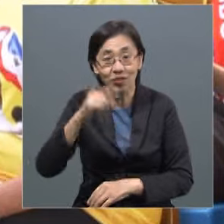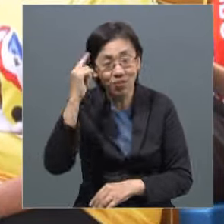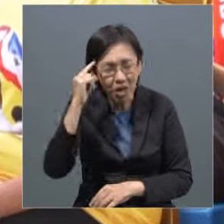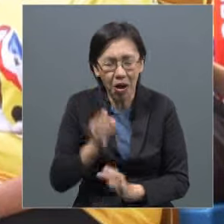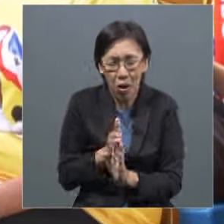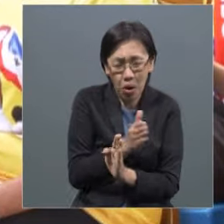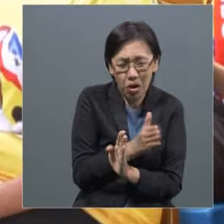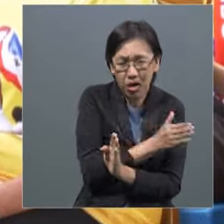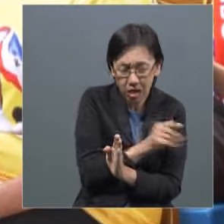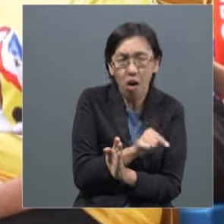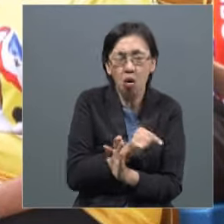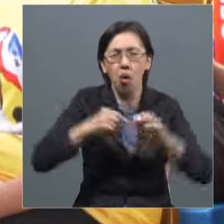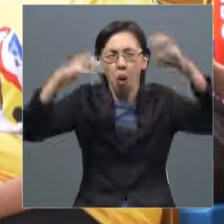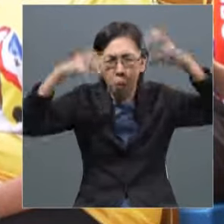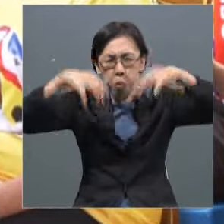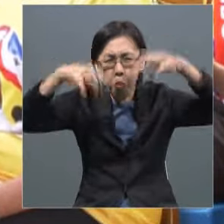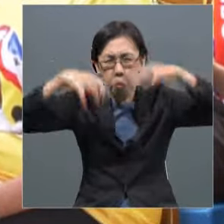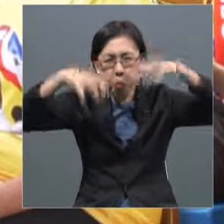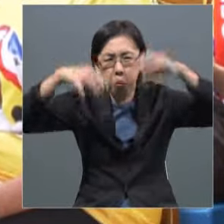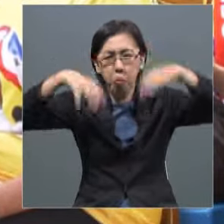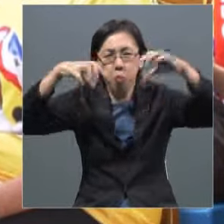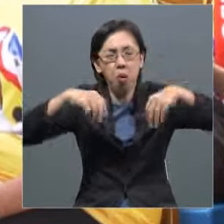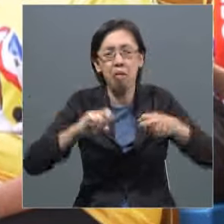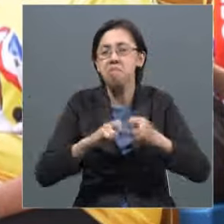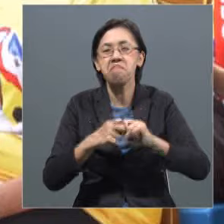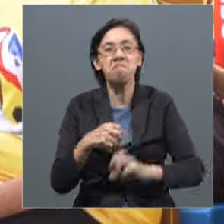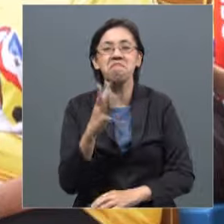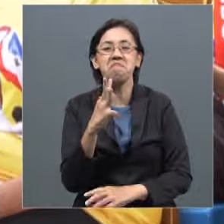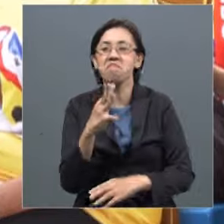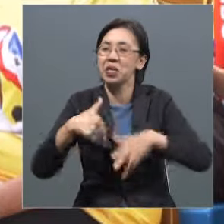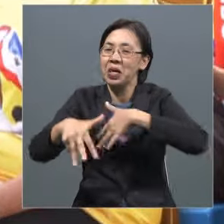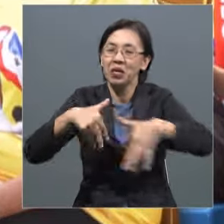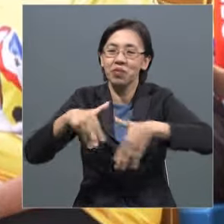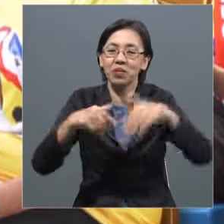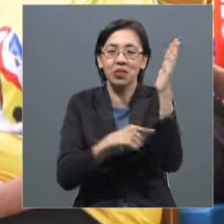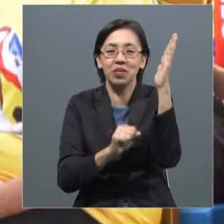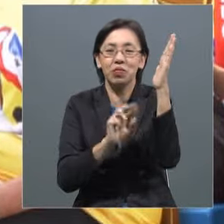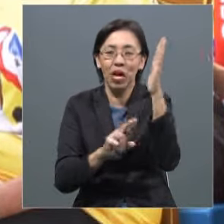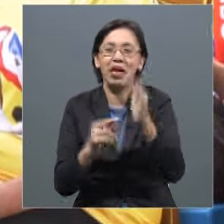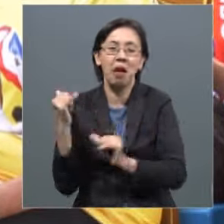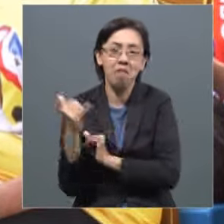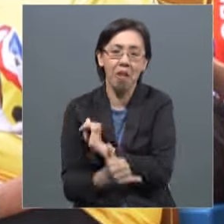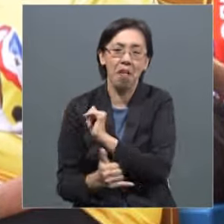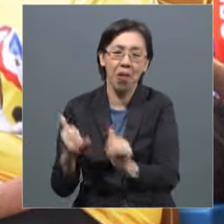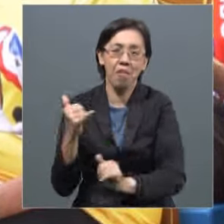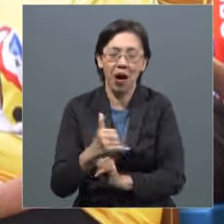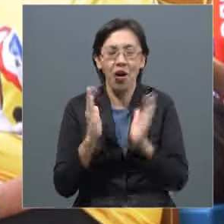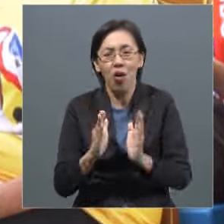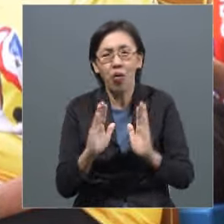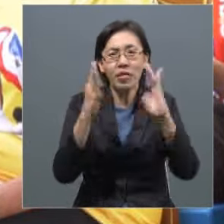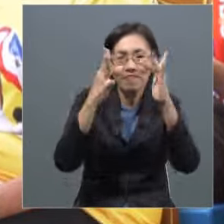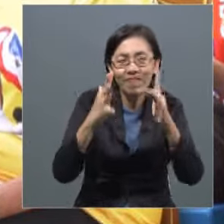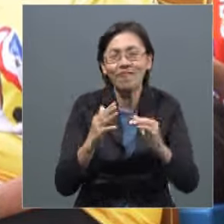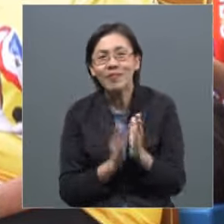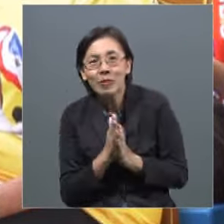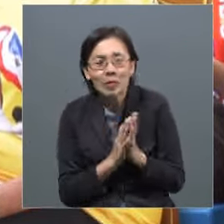ผ่านมานั้นนะครับมีฝนตกลงมาอย่างหนักครับแต่ก็ไม่ใช่ปัญหาและอุปสรรคของพี่น้องประชาชนชาวจังหวัดสุราษฎร์ธานีรวมถึงแฟนคลับที่มาส่งกำลังใ